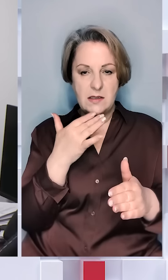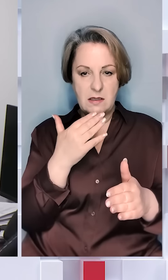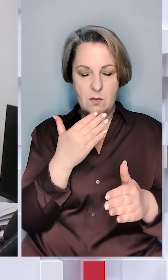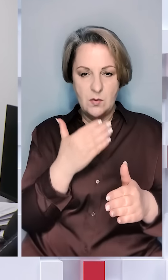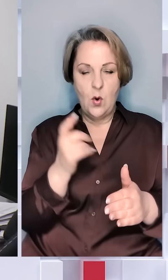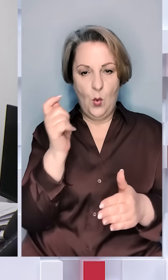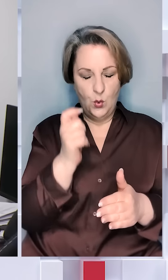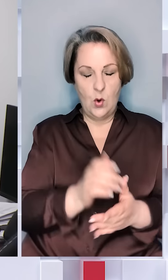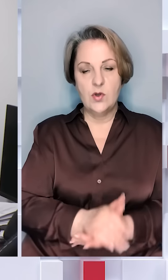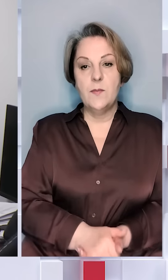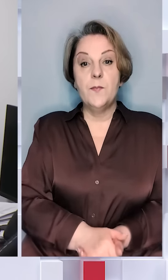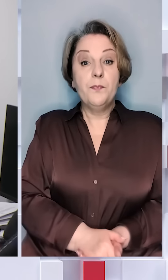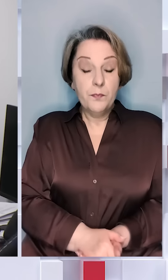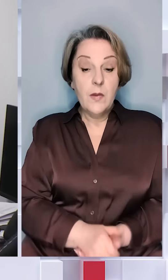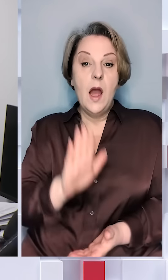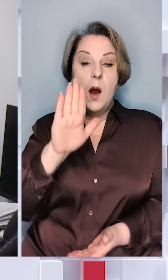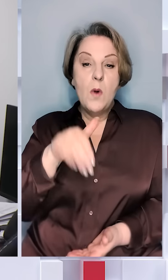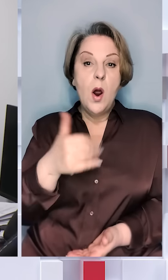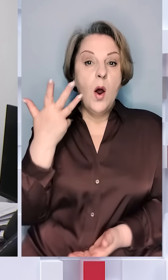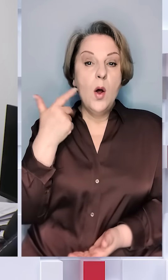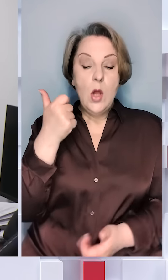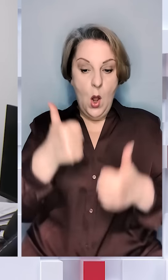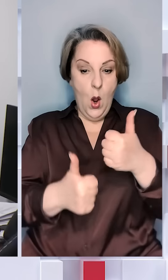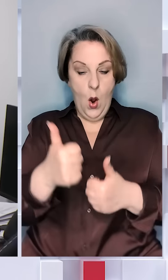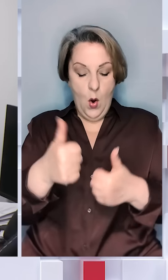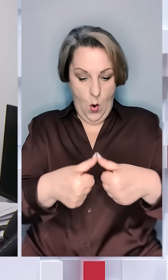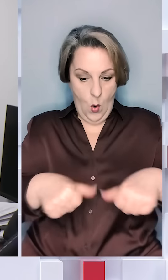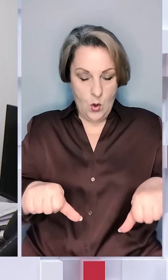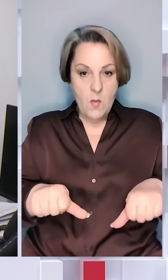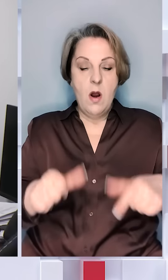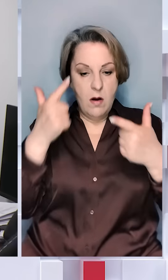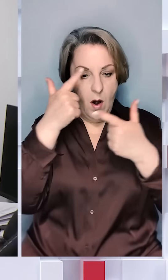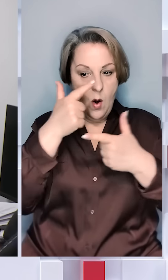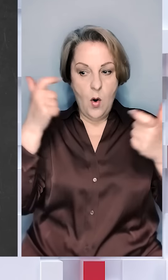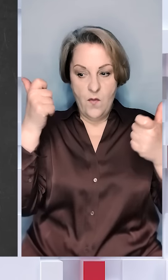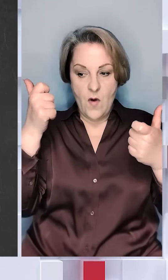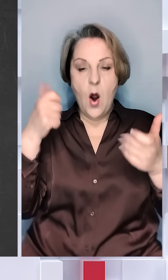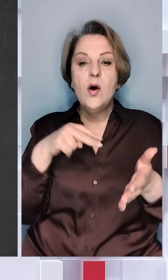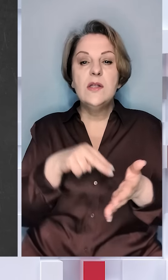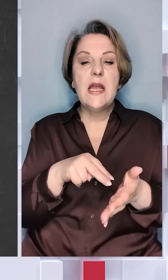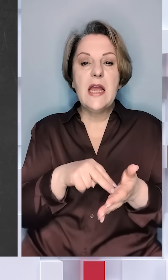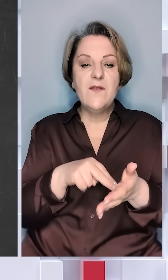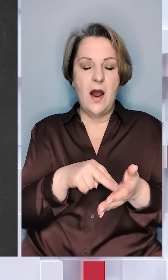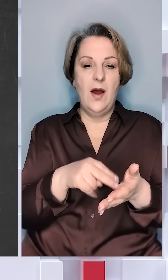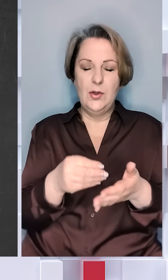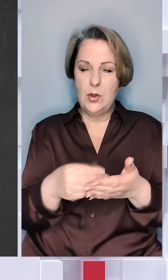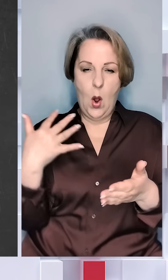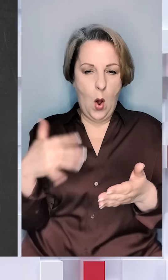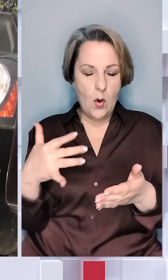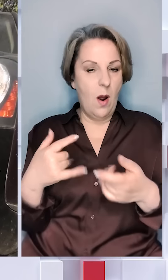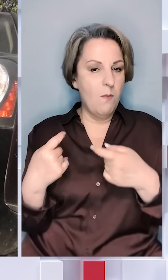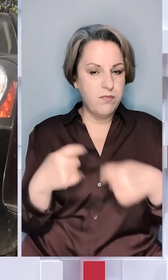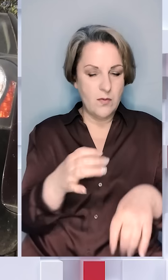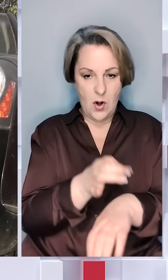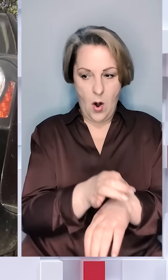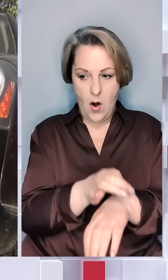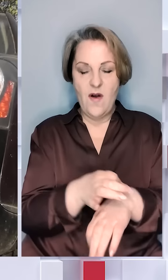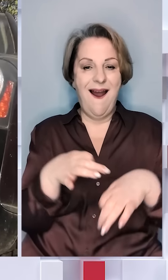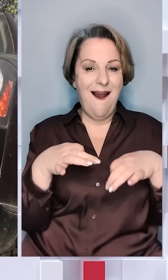Національному художньому музеї. Отже, після того, коли конкурсна комісія вже оголосила дороговартісні годинники до